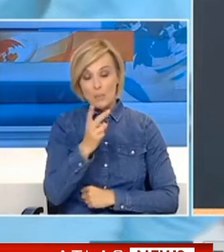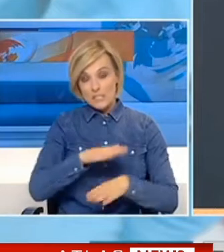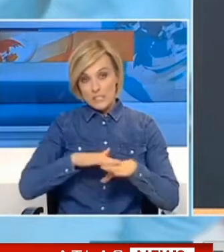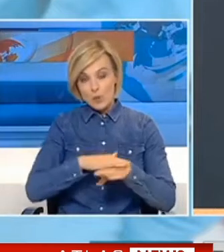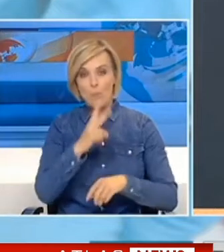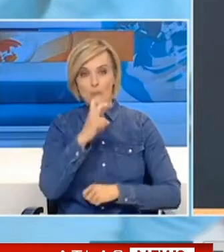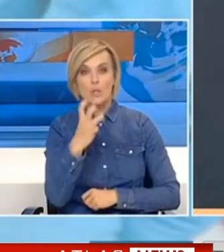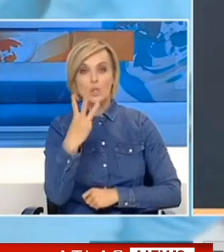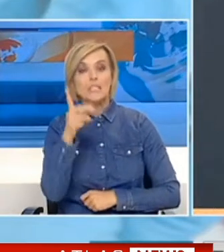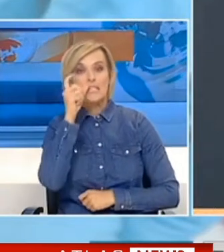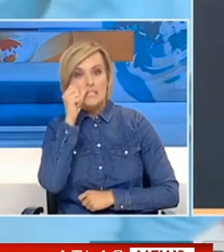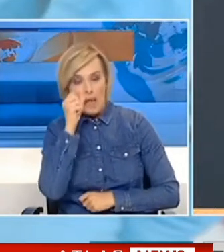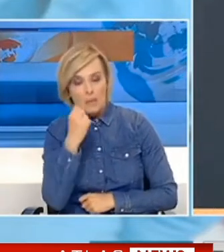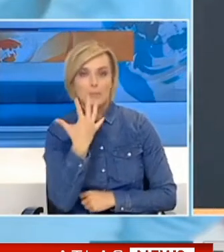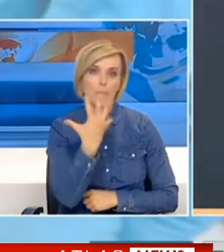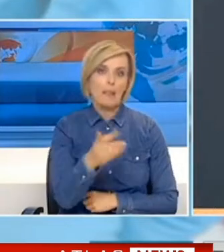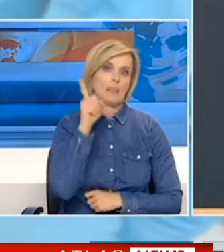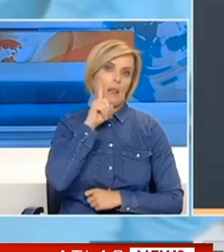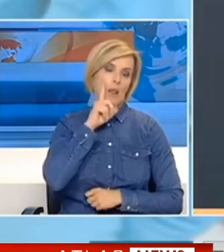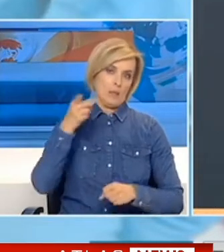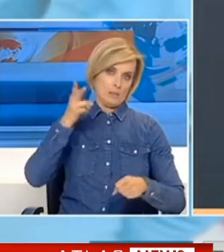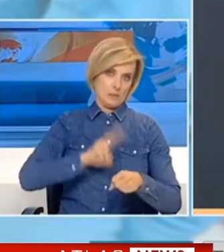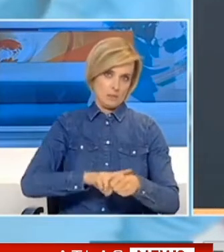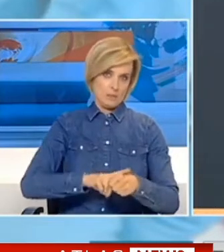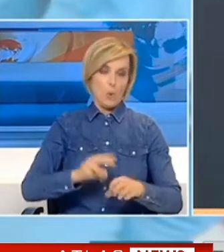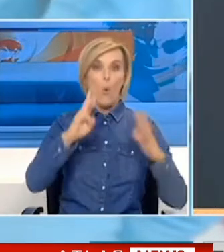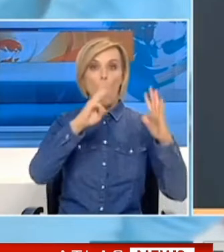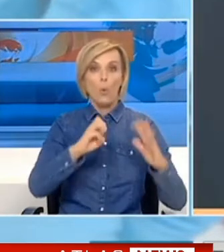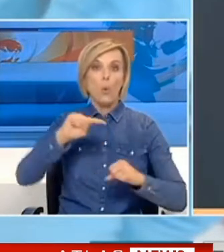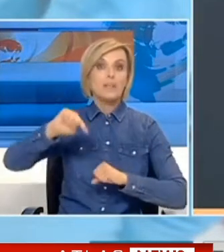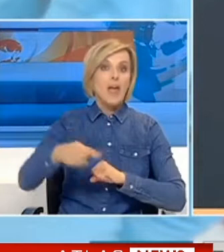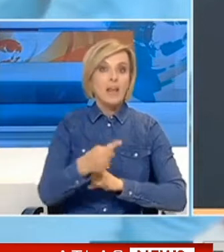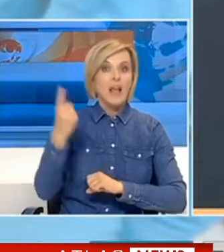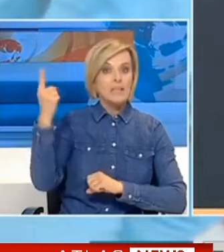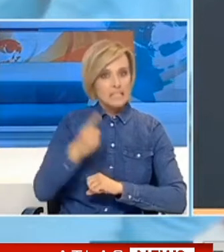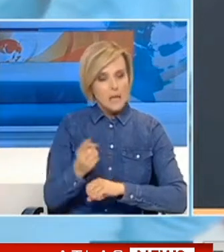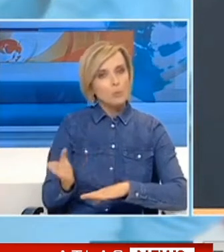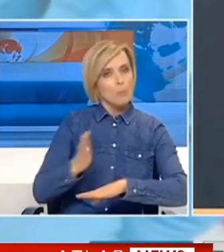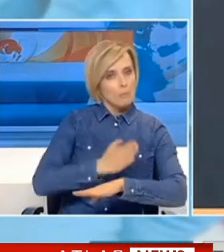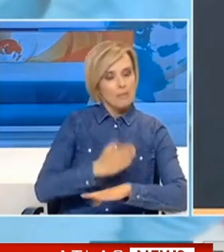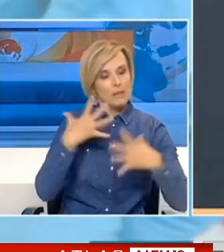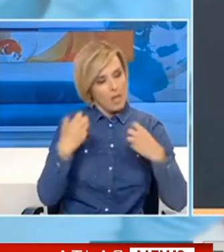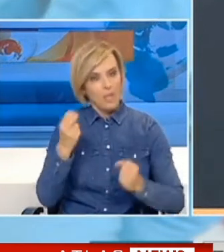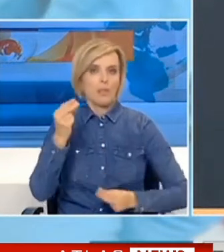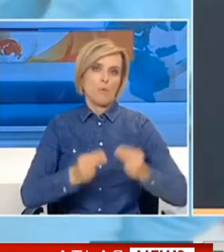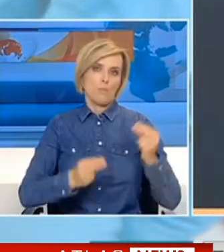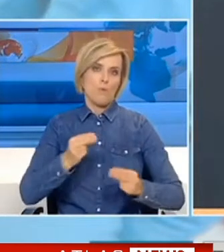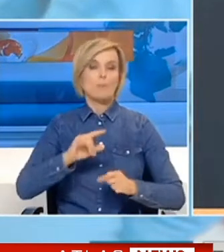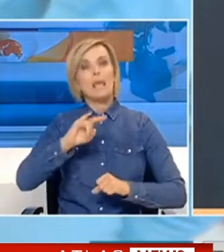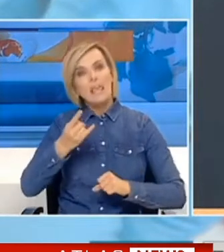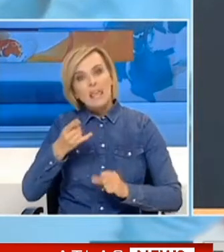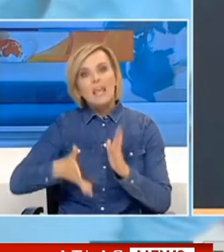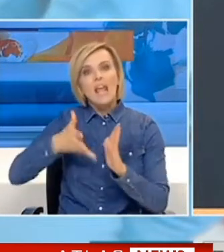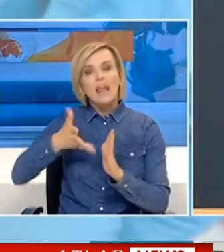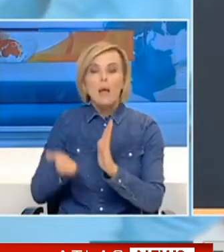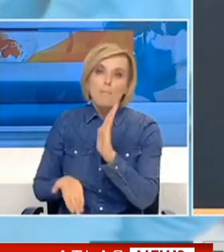23 άνδρες και 5 γυναίκες είναι σε αυτή τη λίστα. Το 89% είχαν κάποιο υποκείμενο νόσημα ή είχαν ηλικία άνω